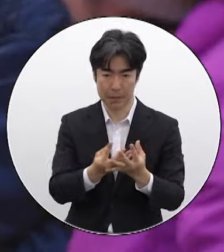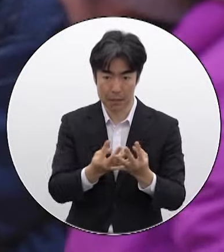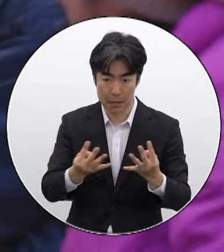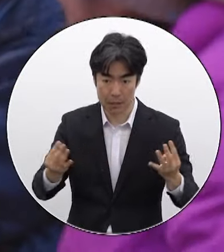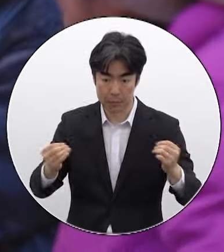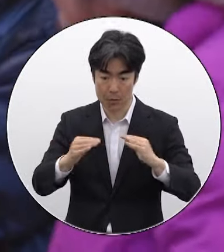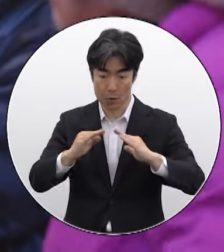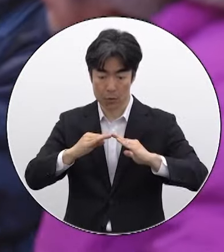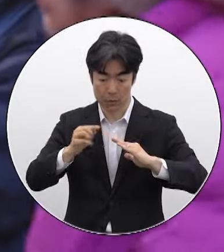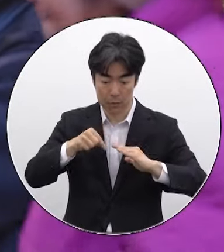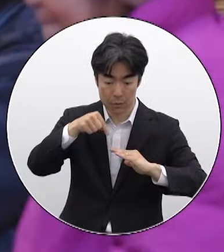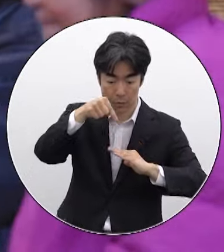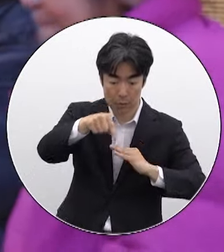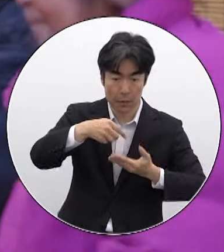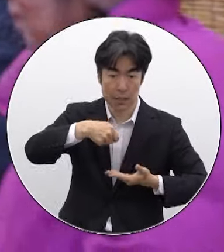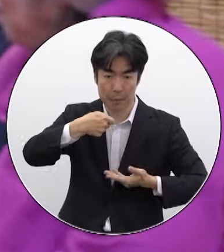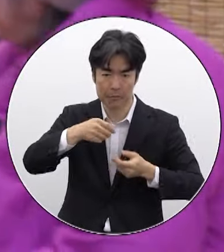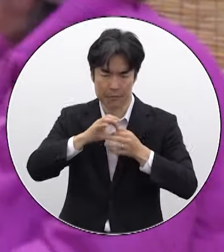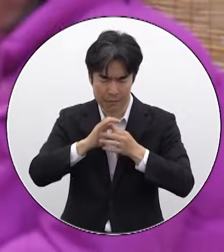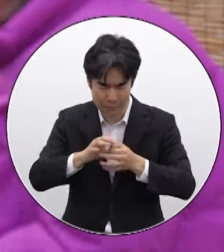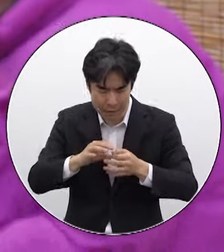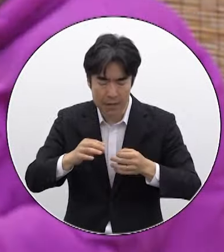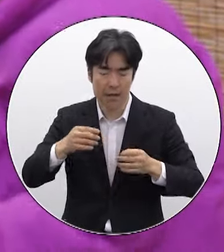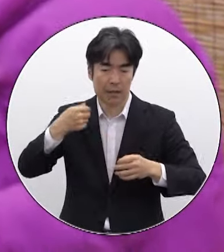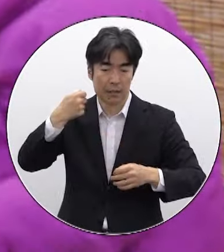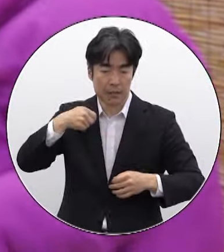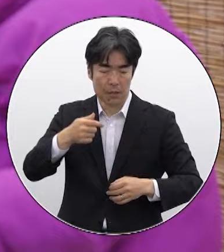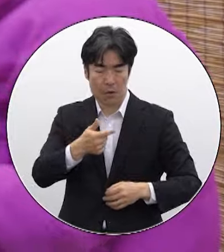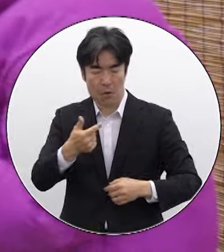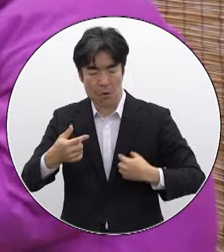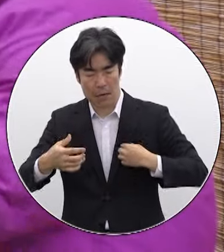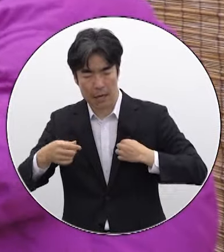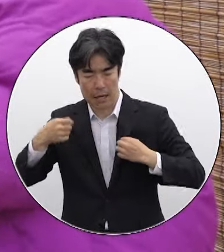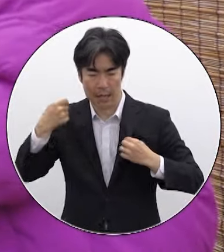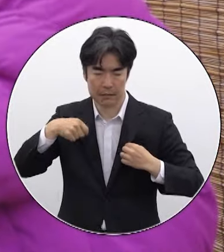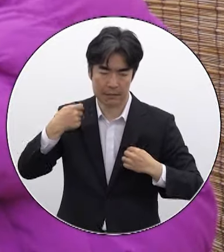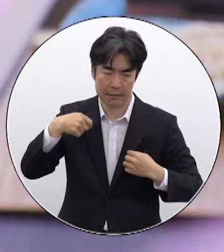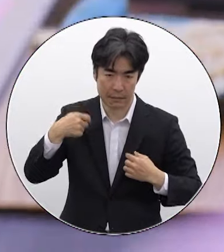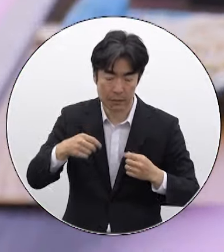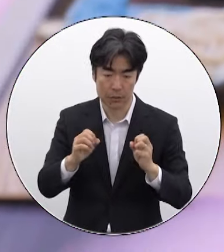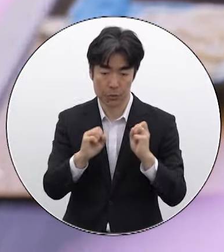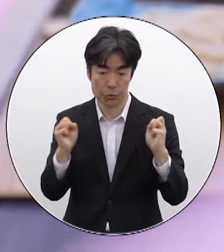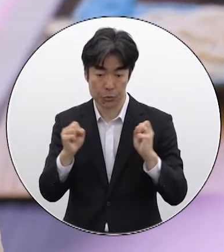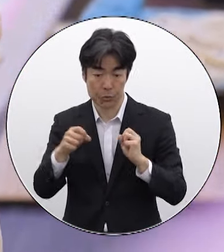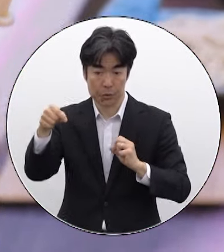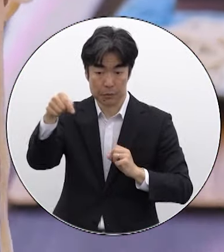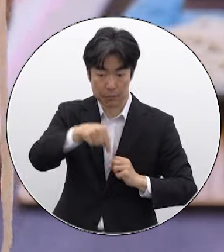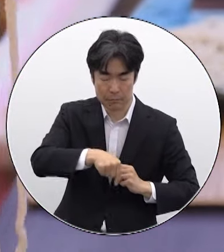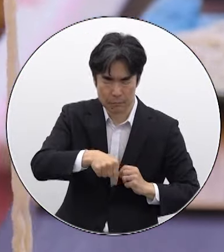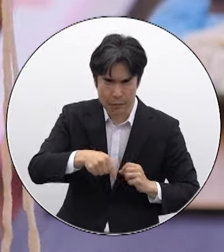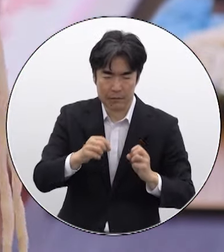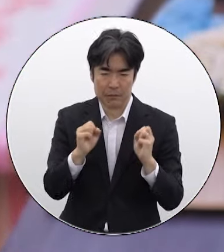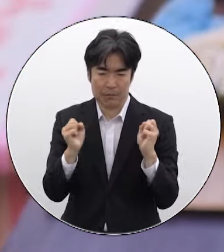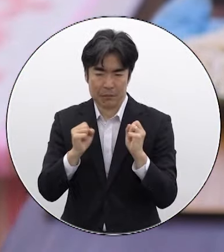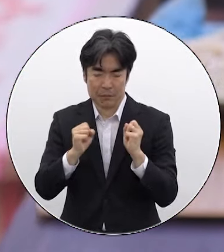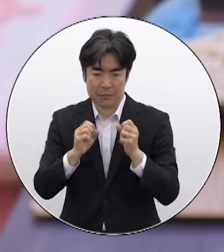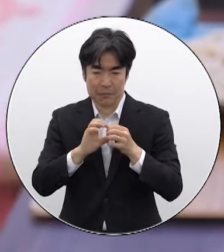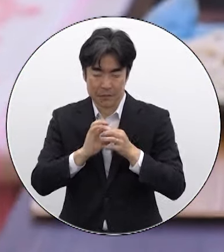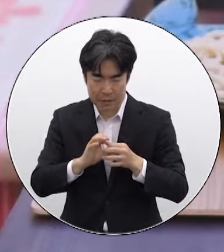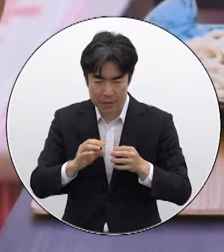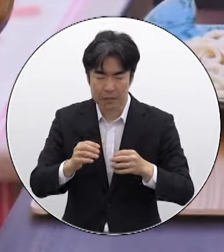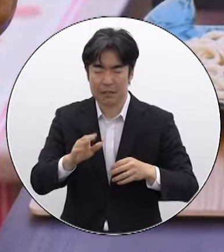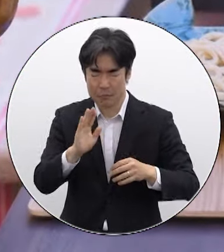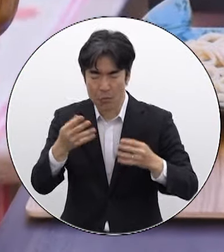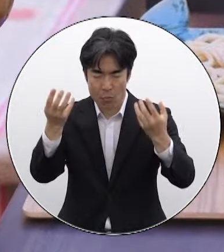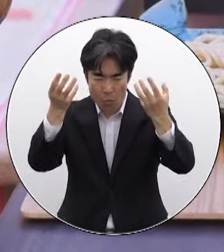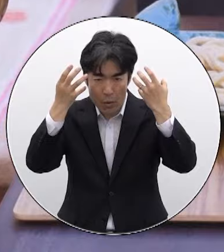かも民家の裏って、 はい、 夏は暑くて冬は寒い、うん、こんな場所で探してきていただいて、うん、美味